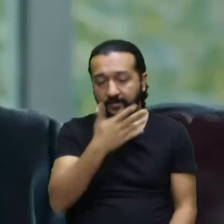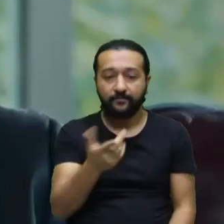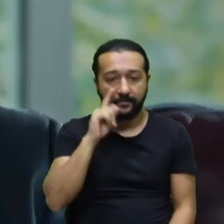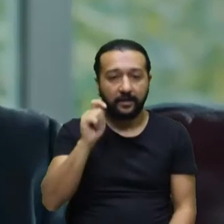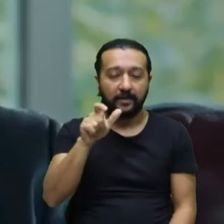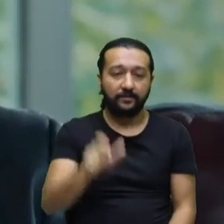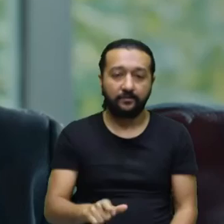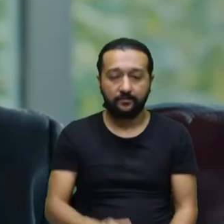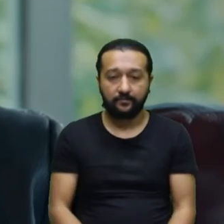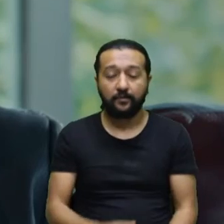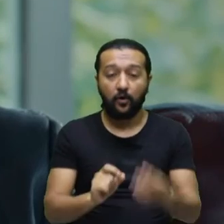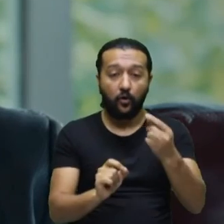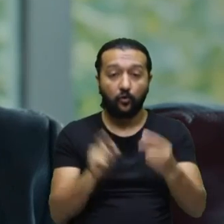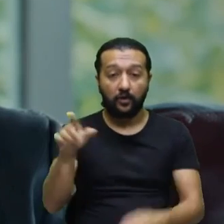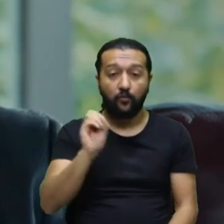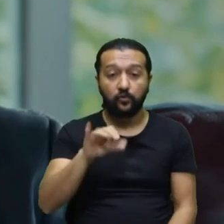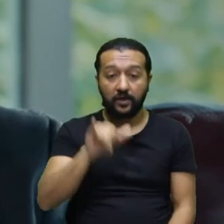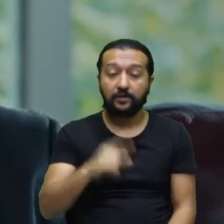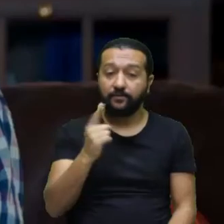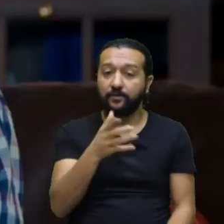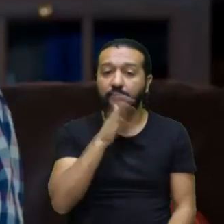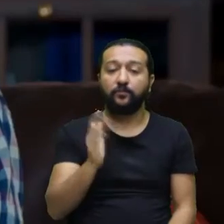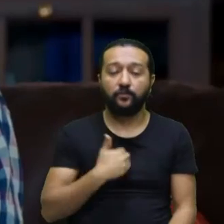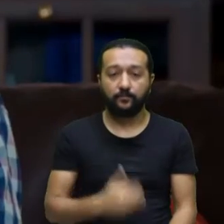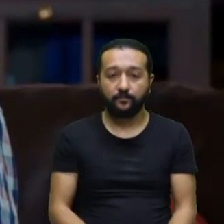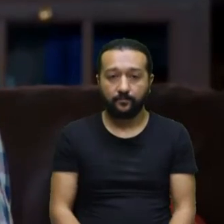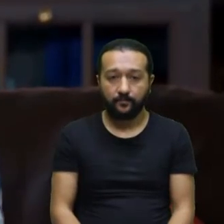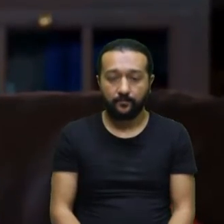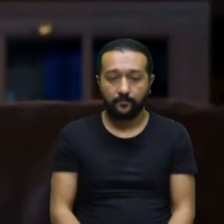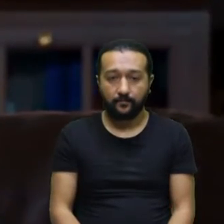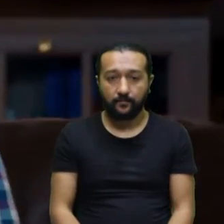Maalesef delikanlı. Öktem Hoca hakkında bir şey bilmiyorum.